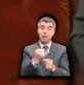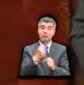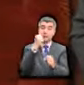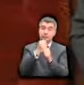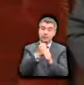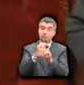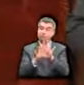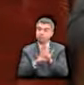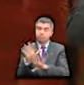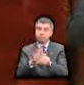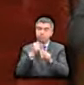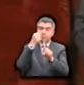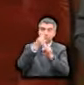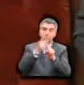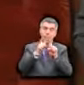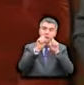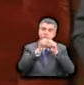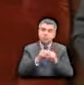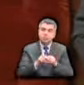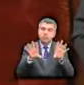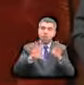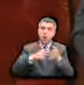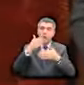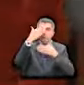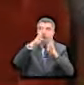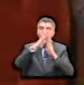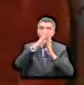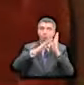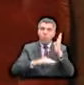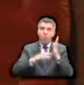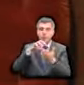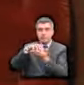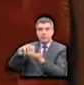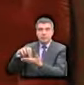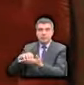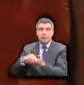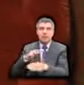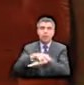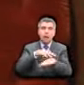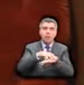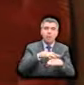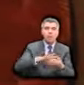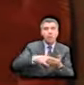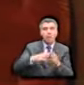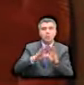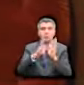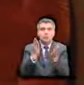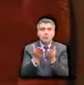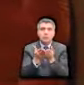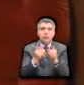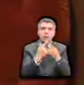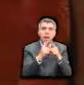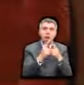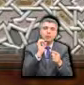فيما يتعلق بتعميم هذه المراكز التكوين المهني على مجموعة من جهات المملكة وكذلك على مجموعة من